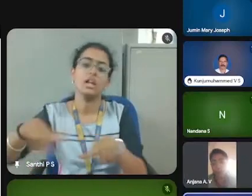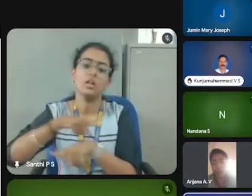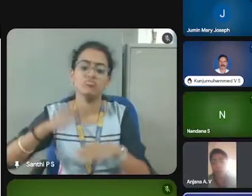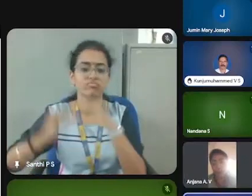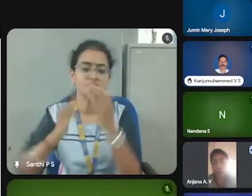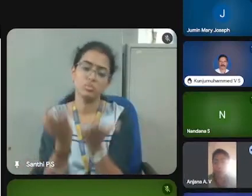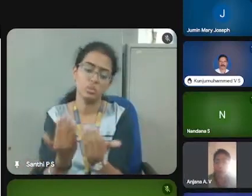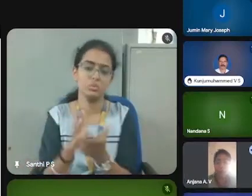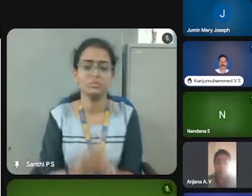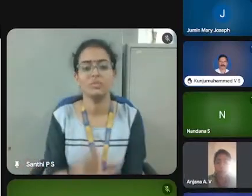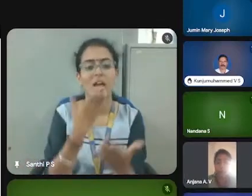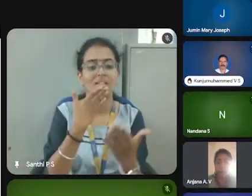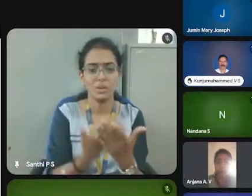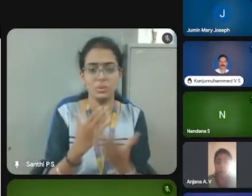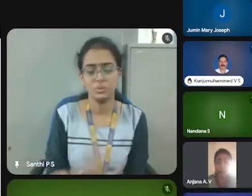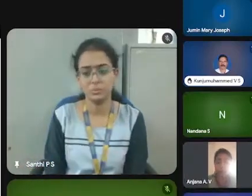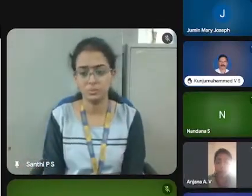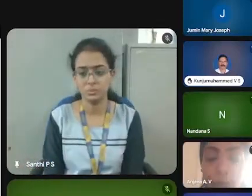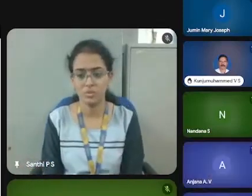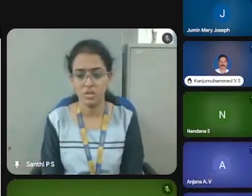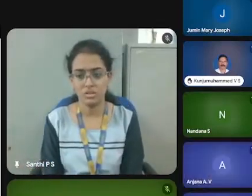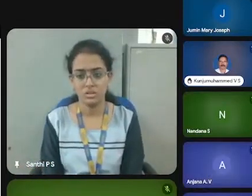താങ്ക് യു. ഓക്കെ, താങ്ക് യു.